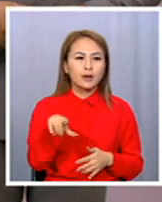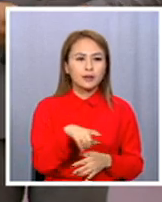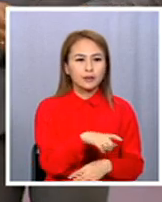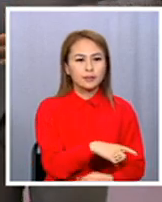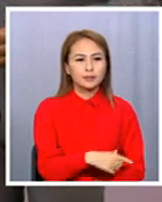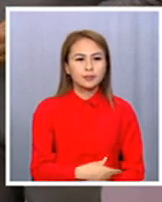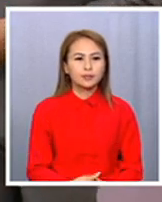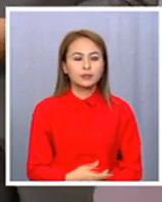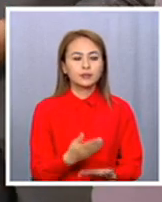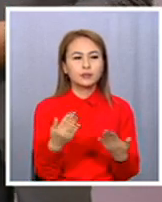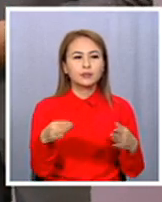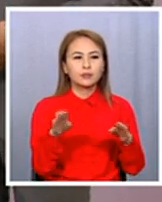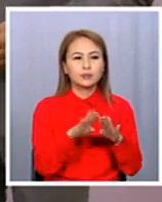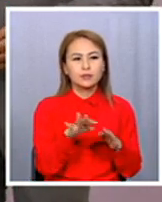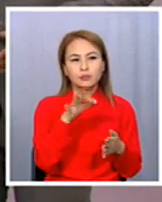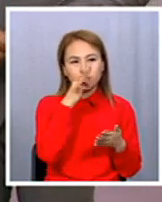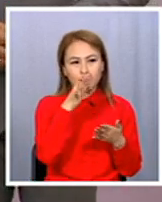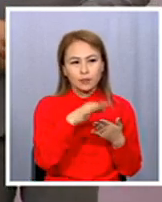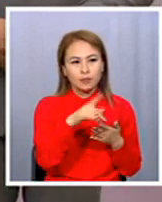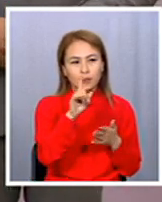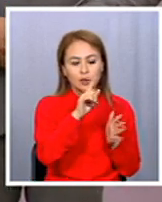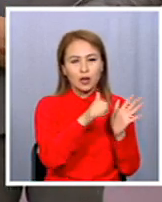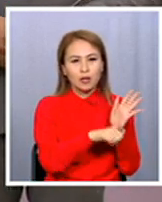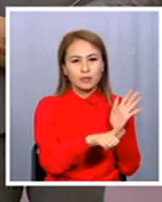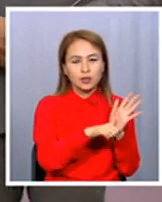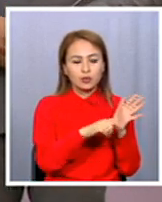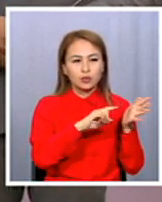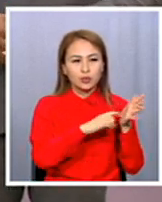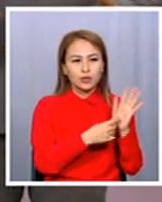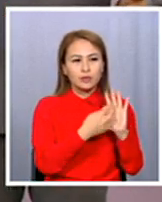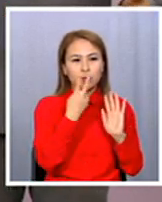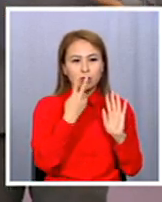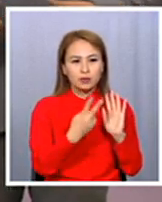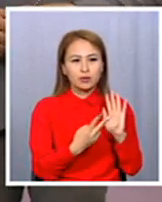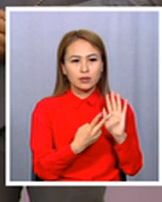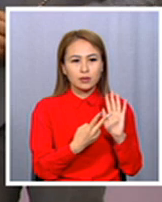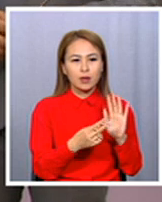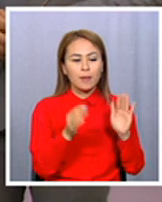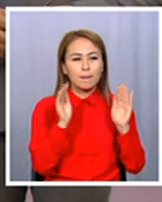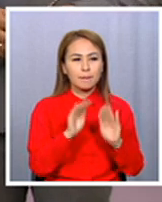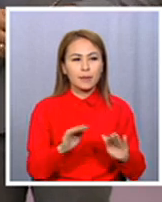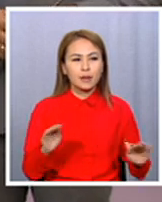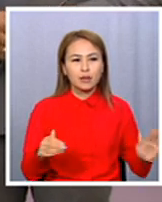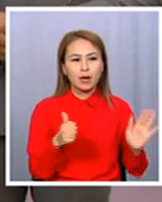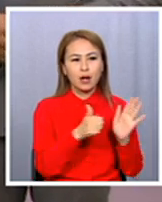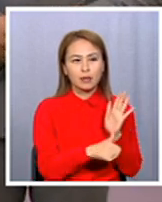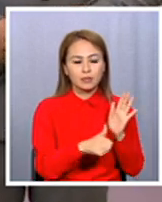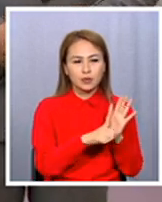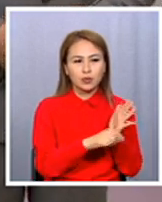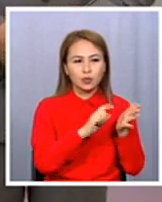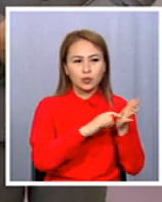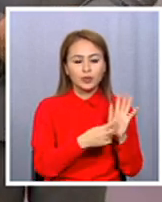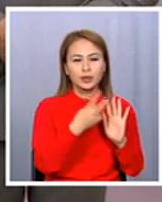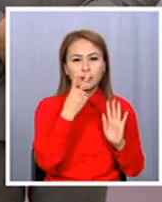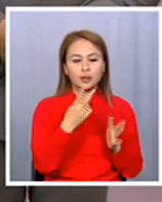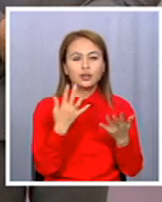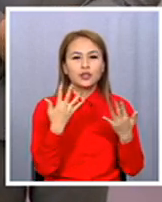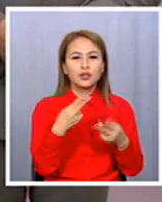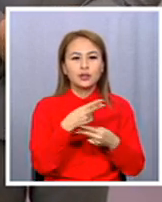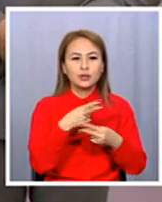Бұл сұраққа жауап беру үшін 60-ты 2-ге көбейтеміз. Балалар, 60 пен 2-нің көбейтіндісі нешеге тең?